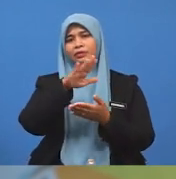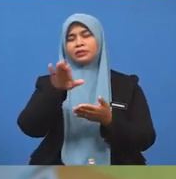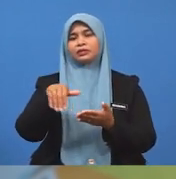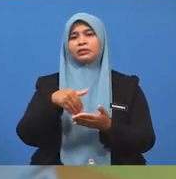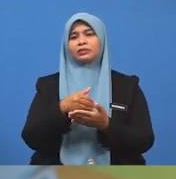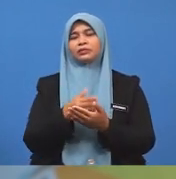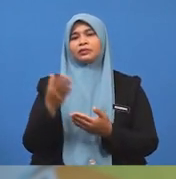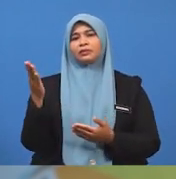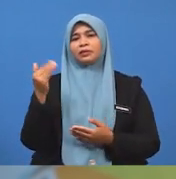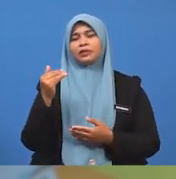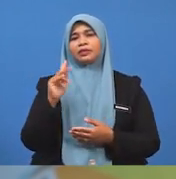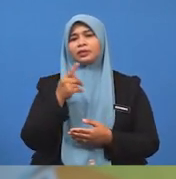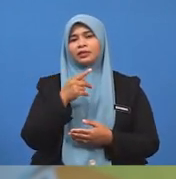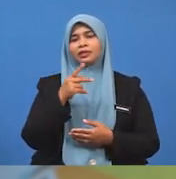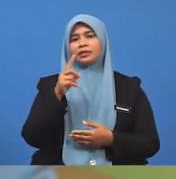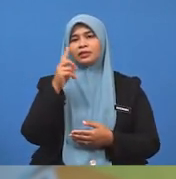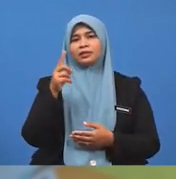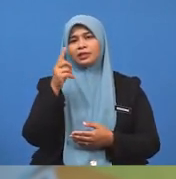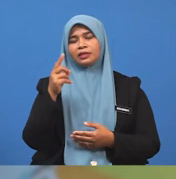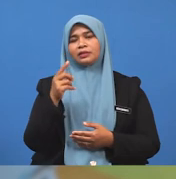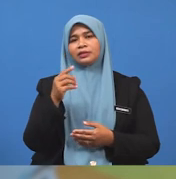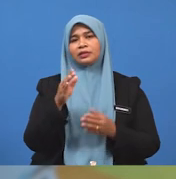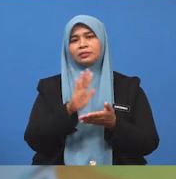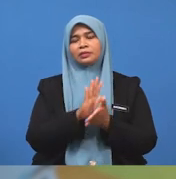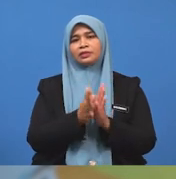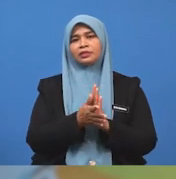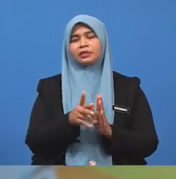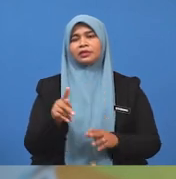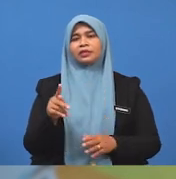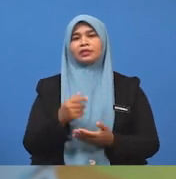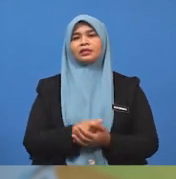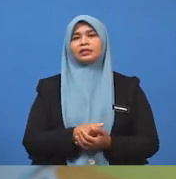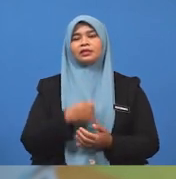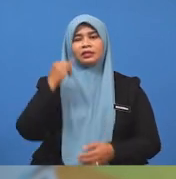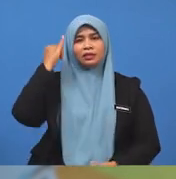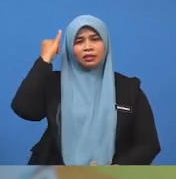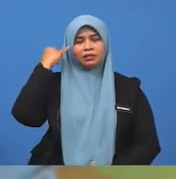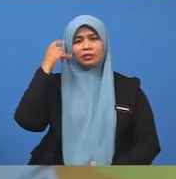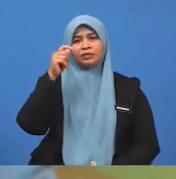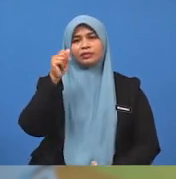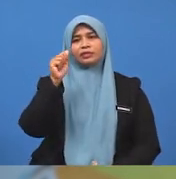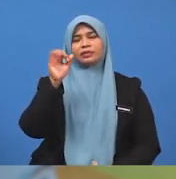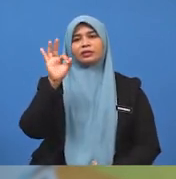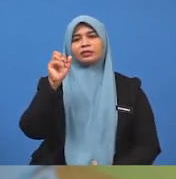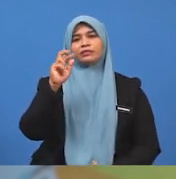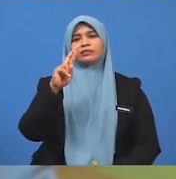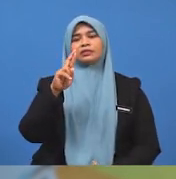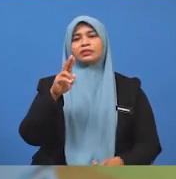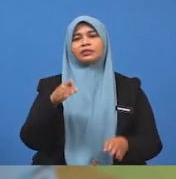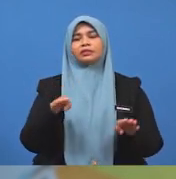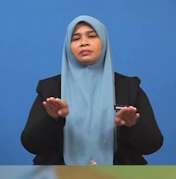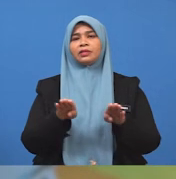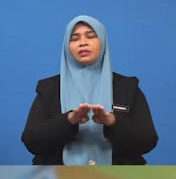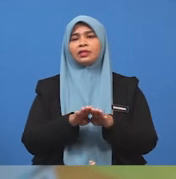marilah kita senantiasa menjadikan Ilmu Tafsir sebagai salah satu